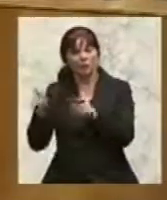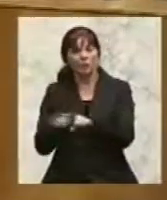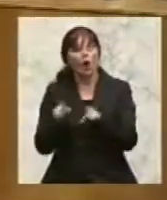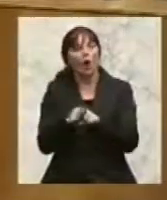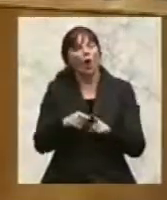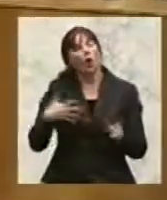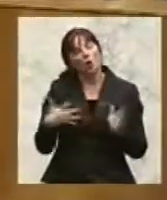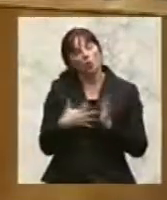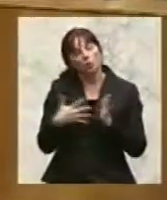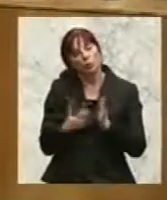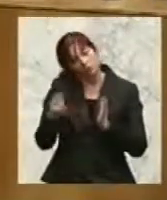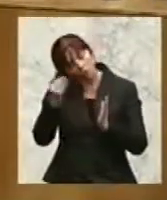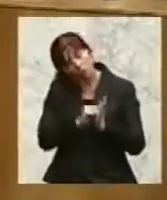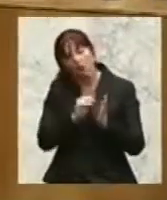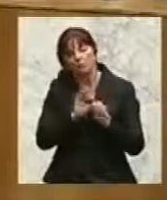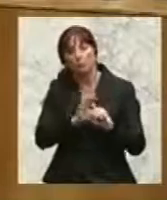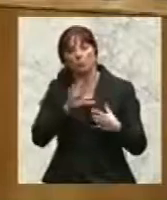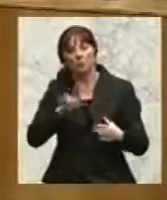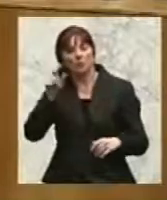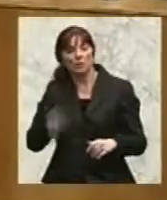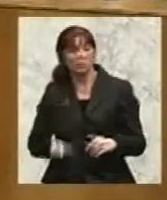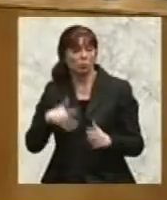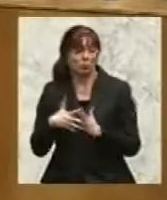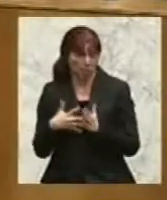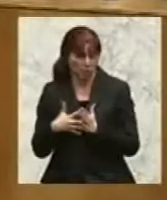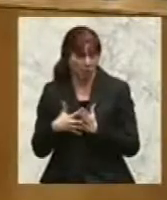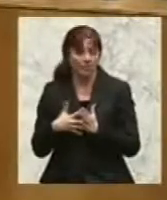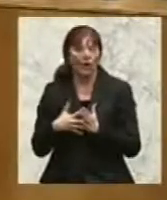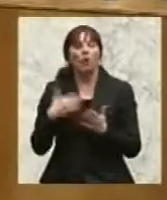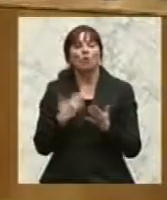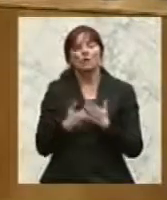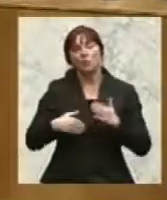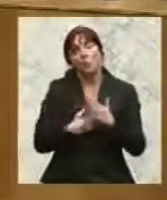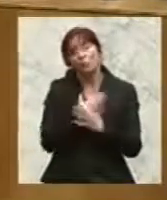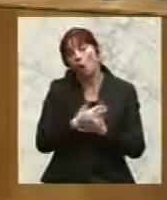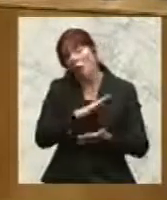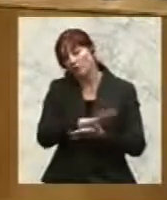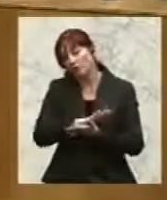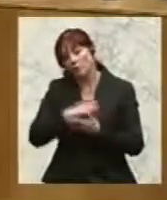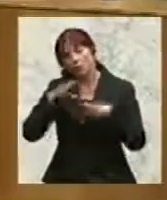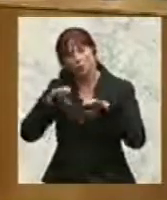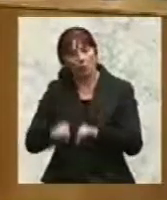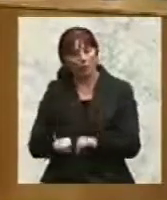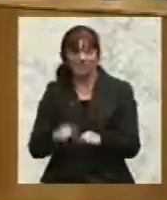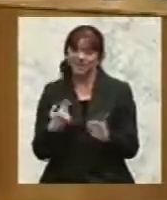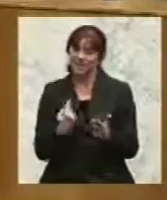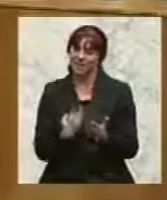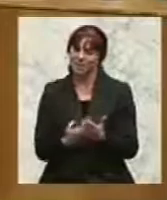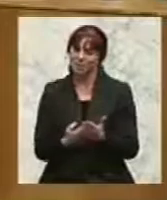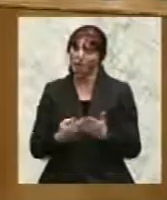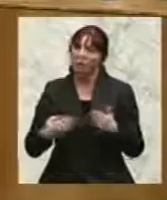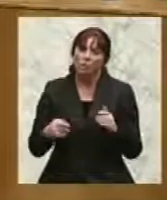unabhängigen Prüfers. Aufgrund der dargestellten neuen Aufgaben und Kompetenzen stellt sich daher zwingend die Frage,